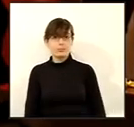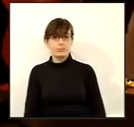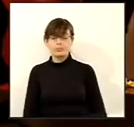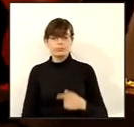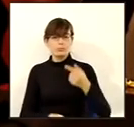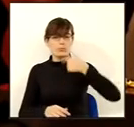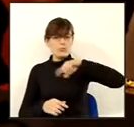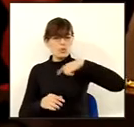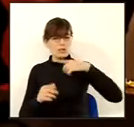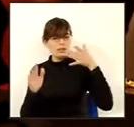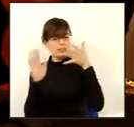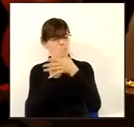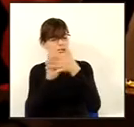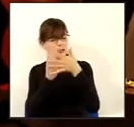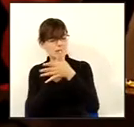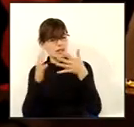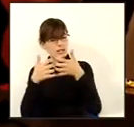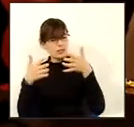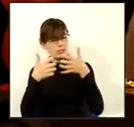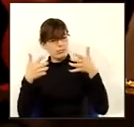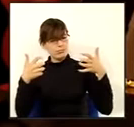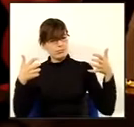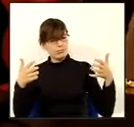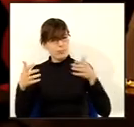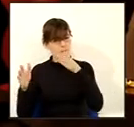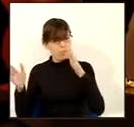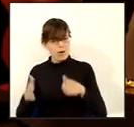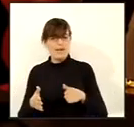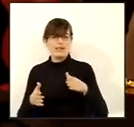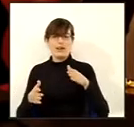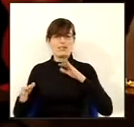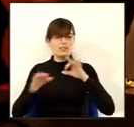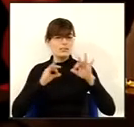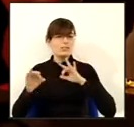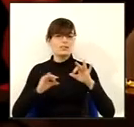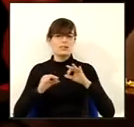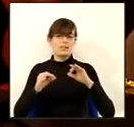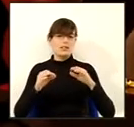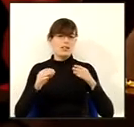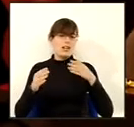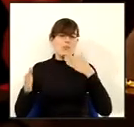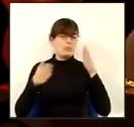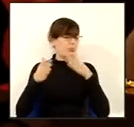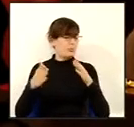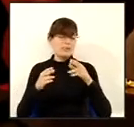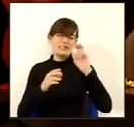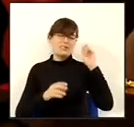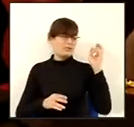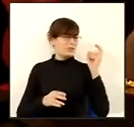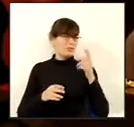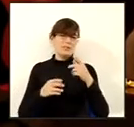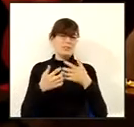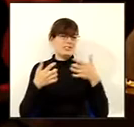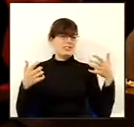farem un recordatori exhaust de la seva llarga obra com a poeta, dramaturg, traductor, assagista, perquè de sobre i sobradament